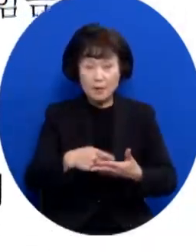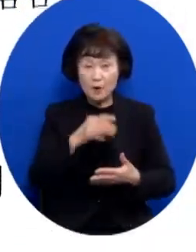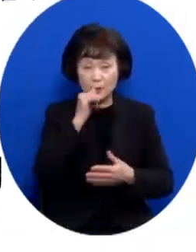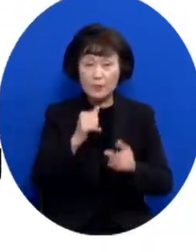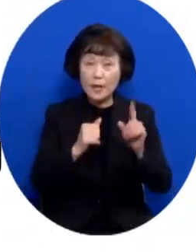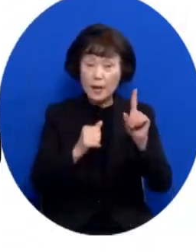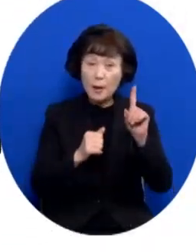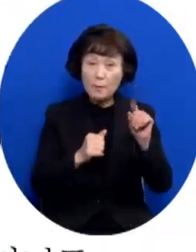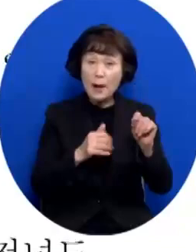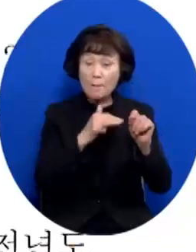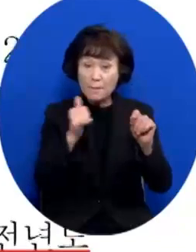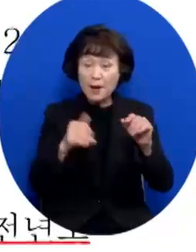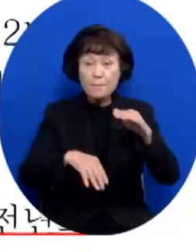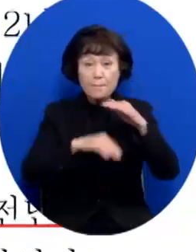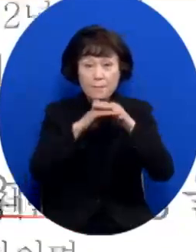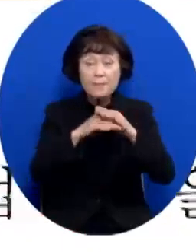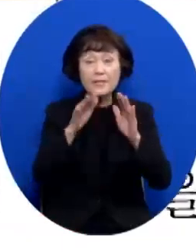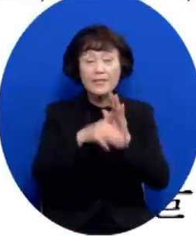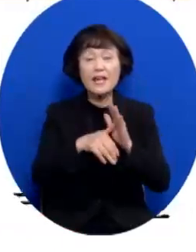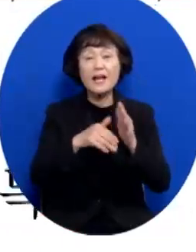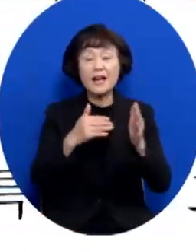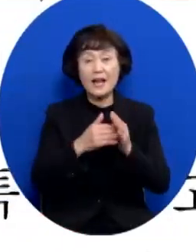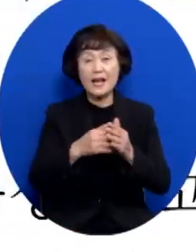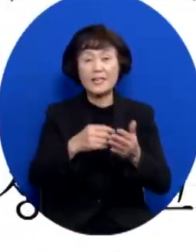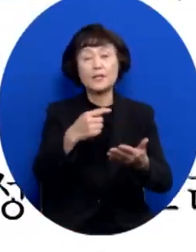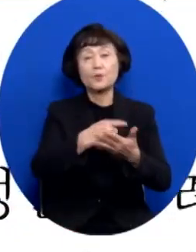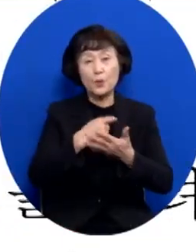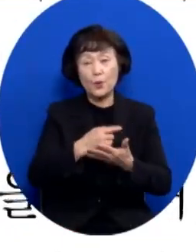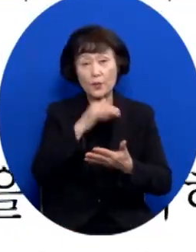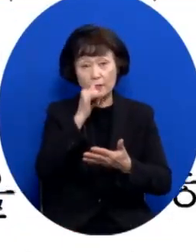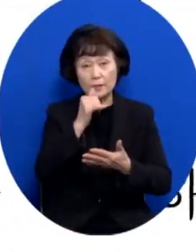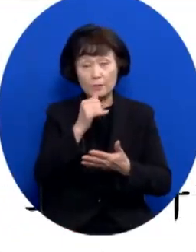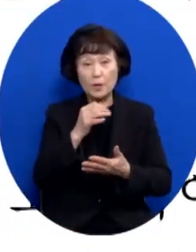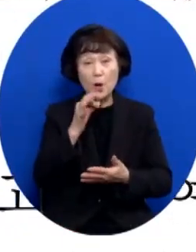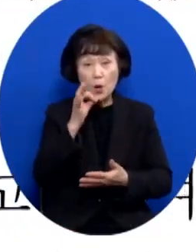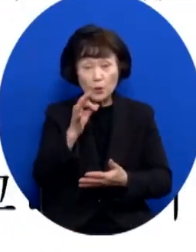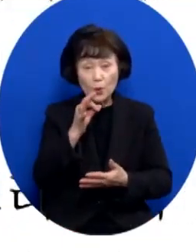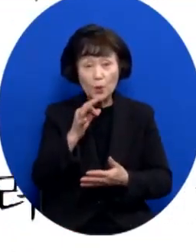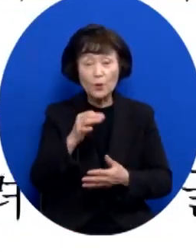명을 모집할 때까지 접수할 예정이며 보험 가입비는 공제회가 전액 지원합니다.